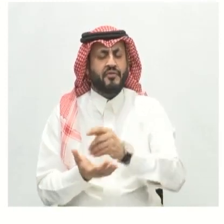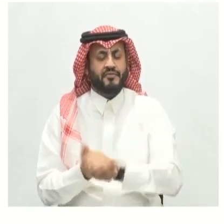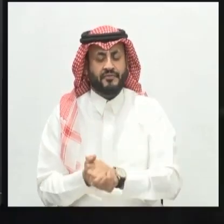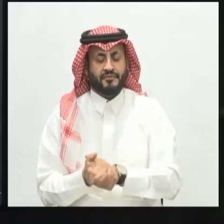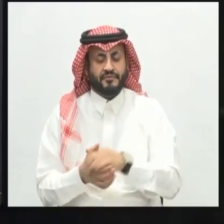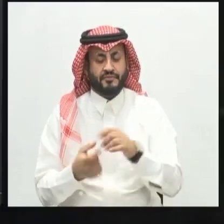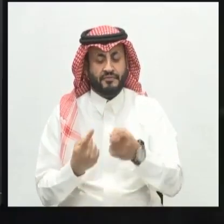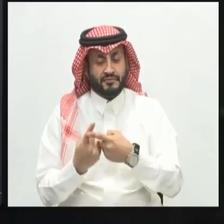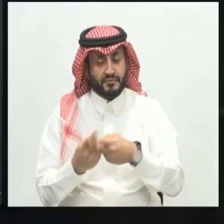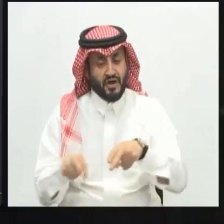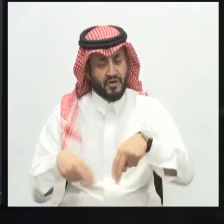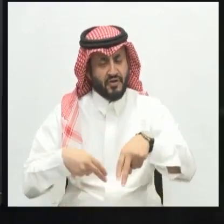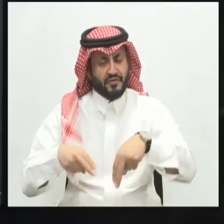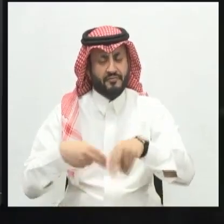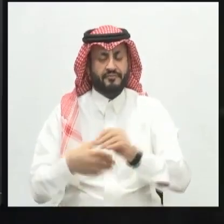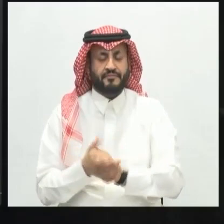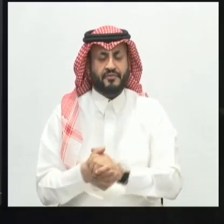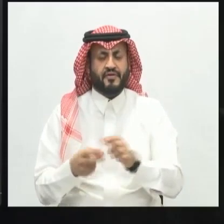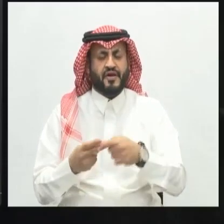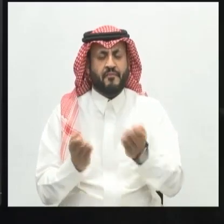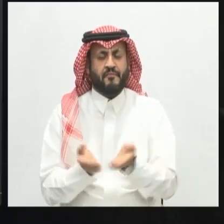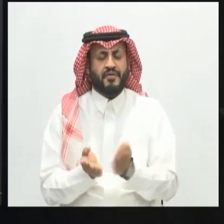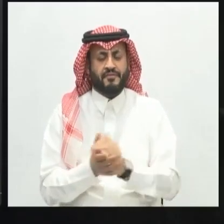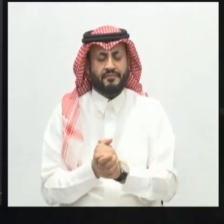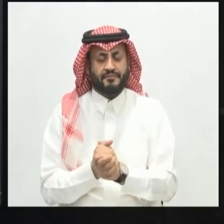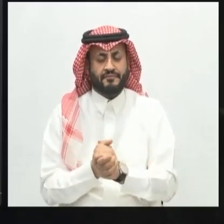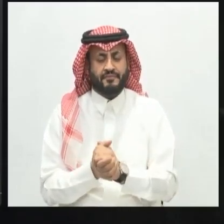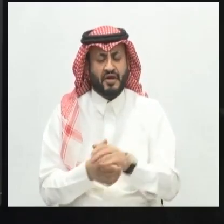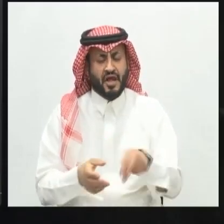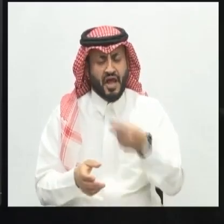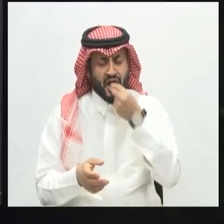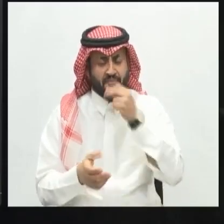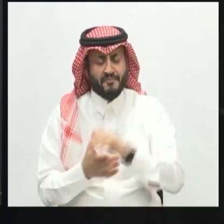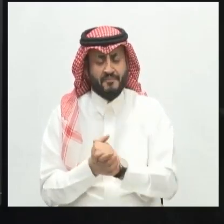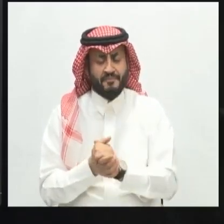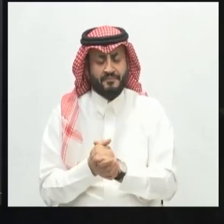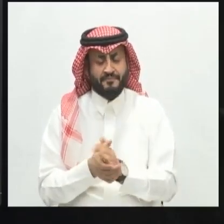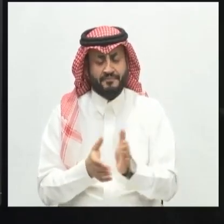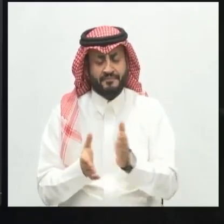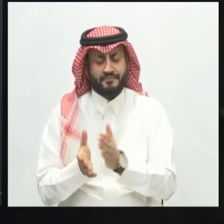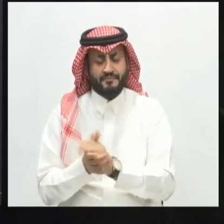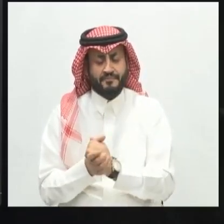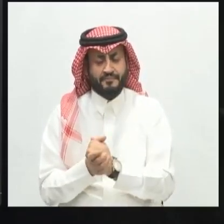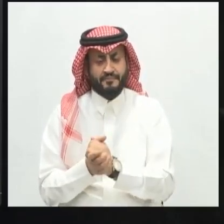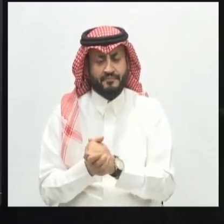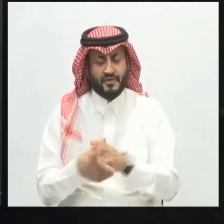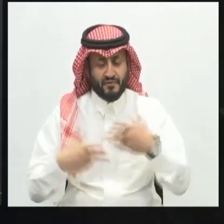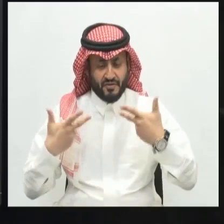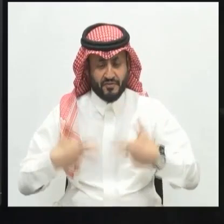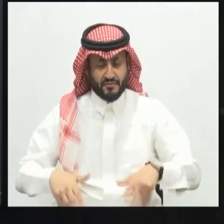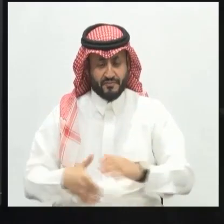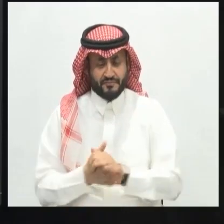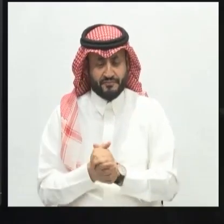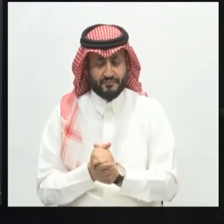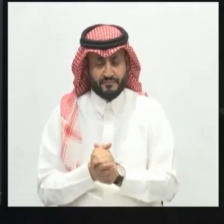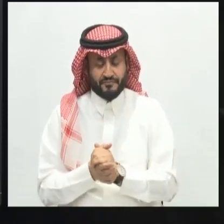اولا في الشارع وفي المدرسه واثناء تناول الطعام ايضا في بسس فهنا